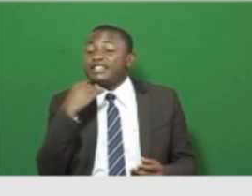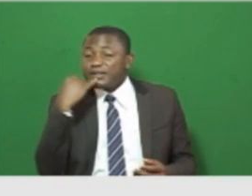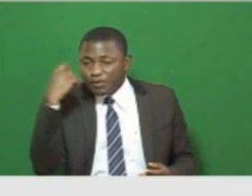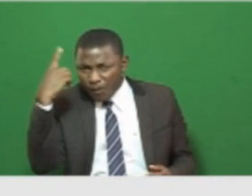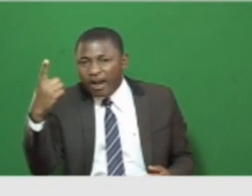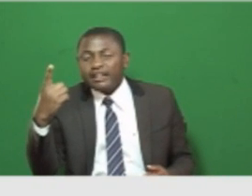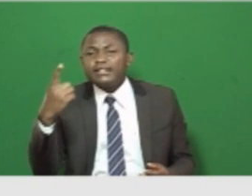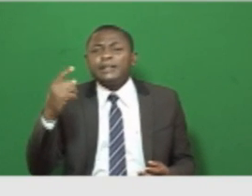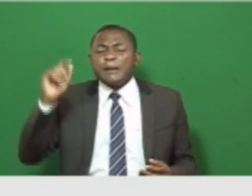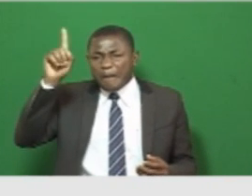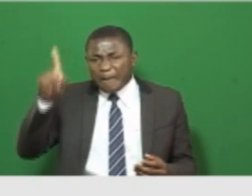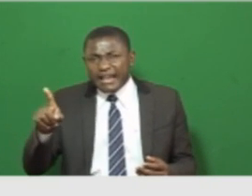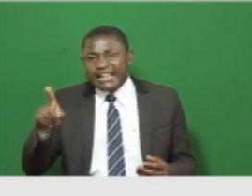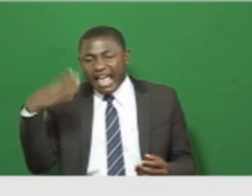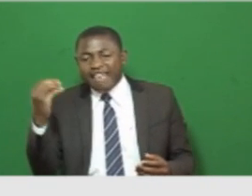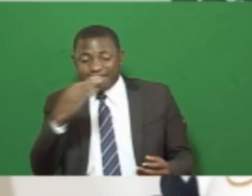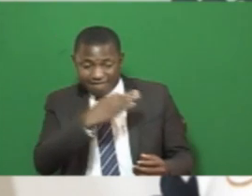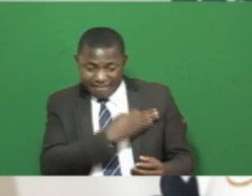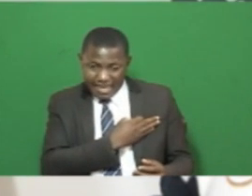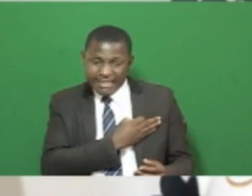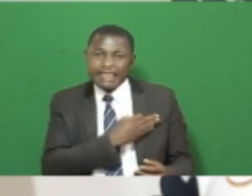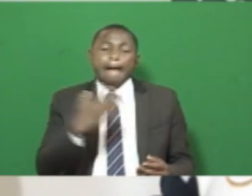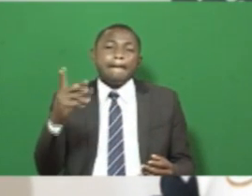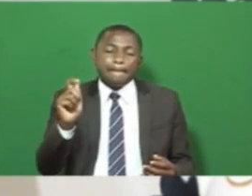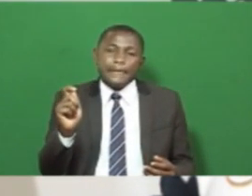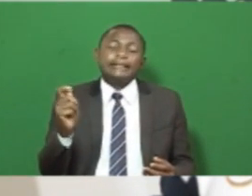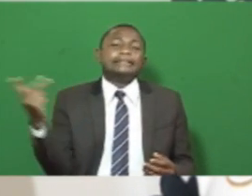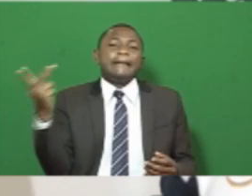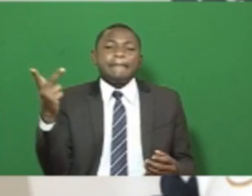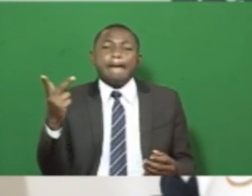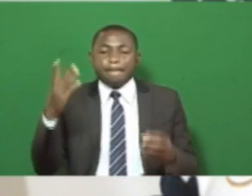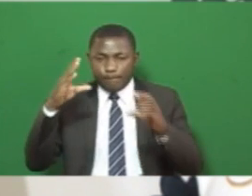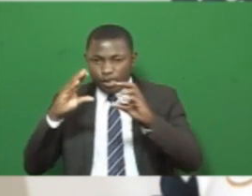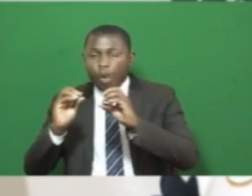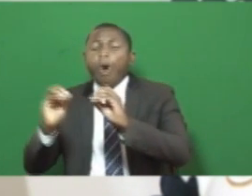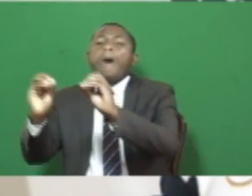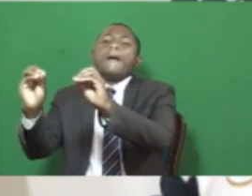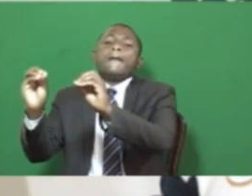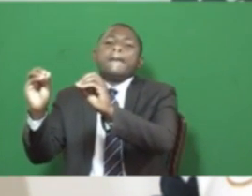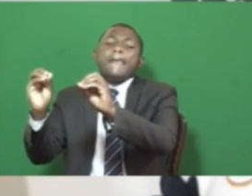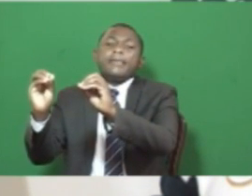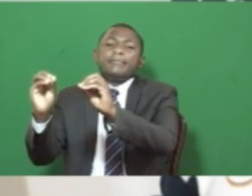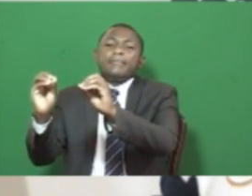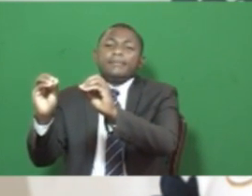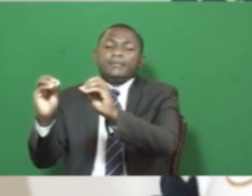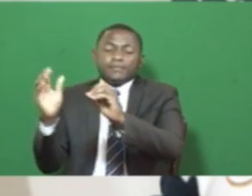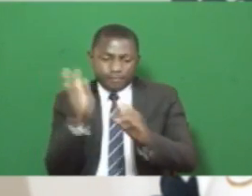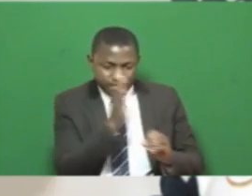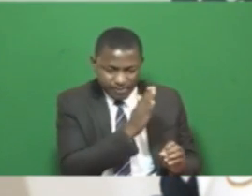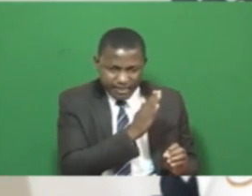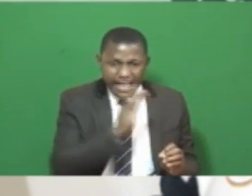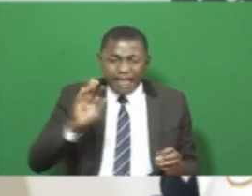kuti kutenda kusina mabasa kwakafa. James ari kutaura nevanonamata. Ari kuti